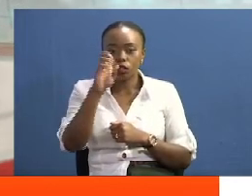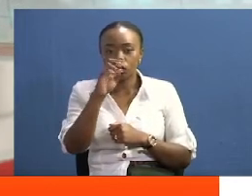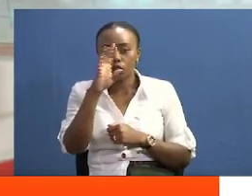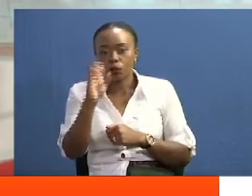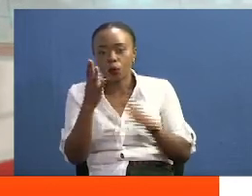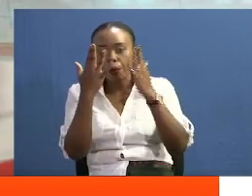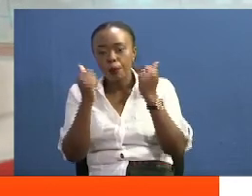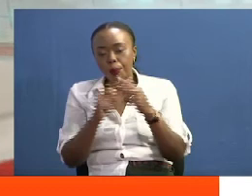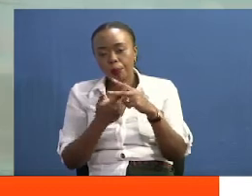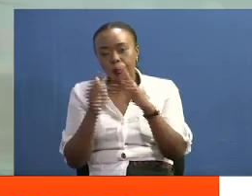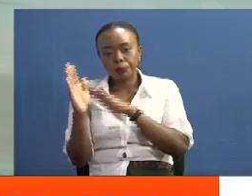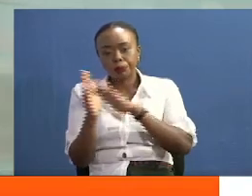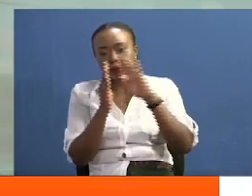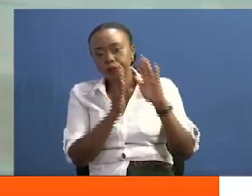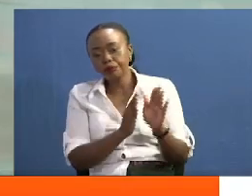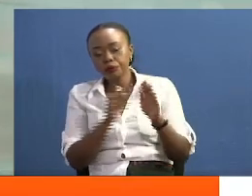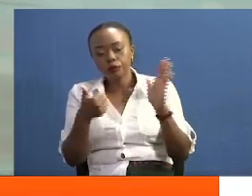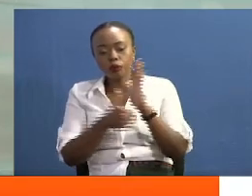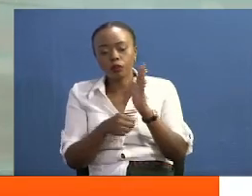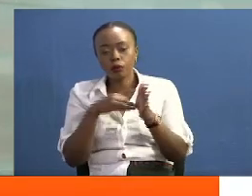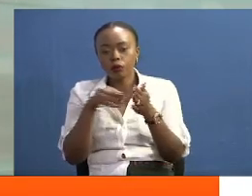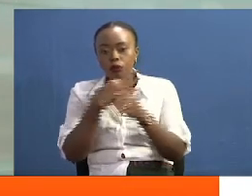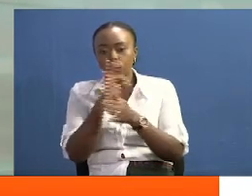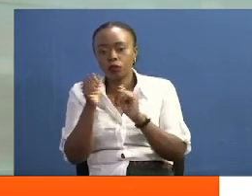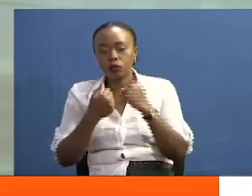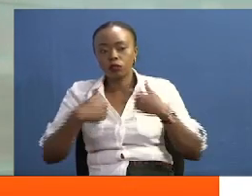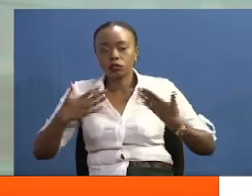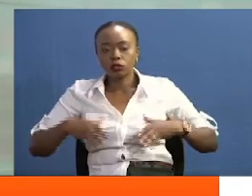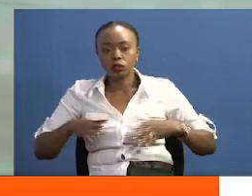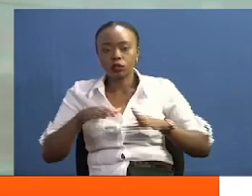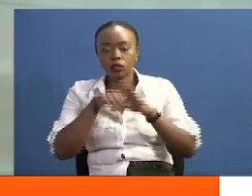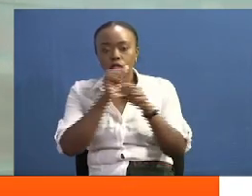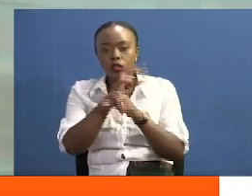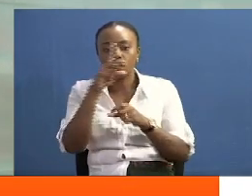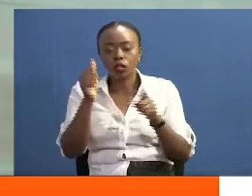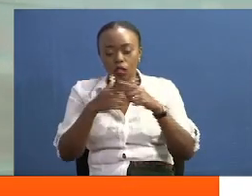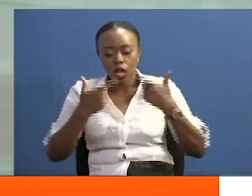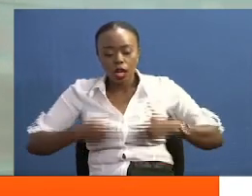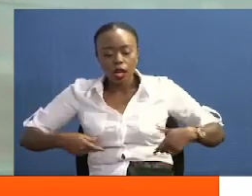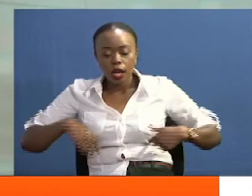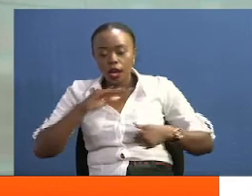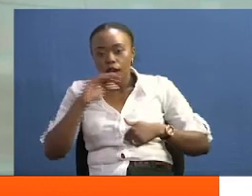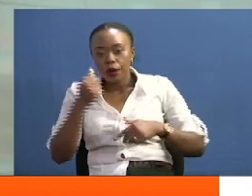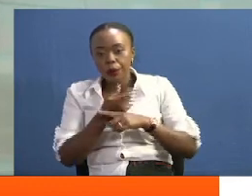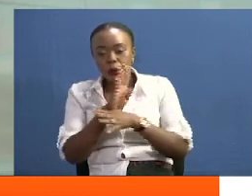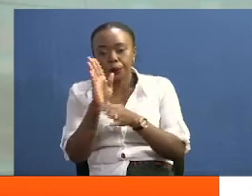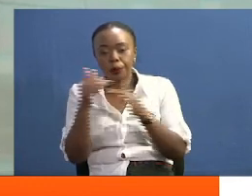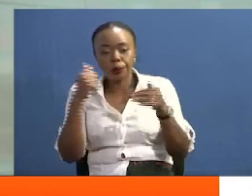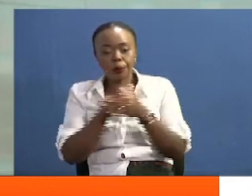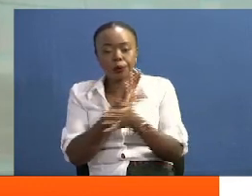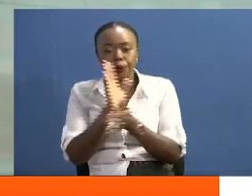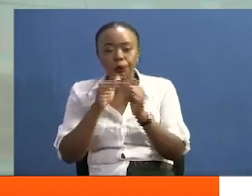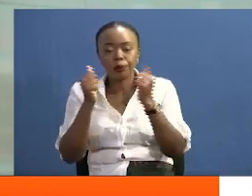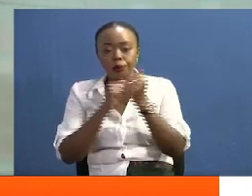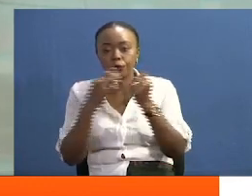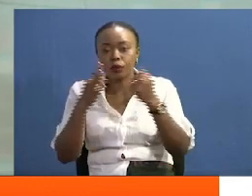www.kutv.co.ke. Na tunaanza na taarifa kuwa suluhu ya mzozo kati ya jamii za Elchamus na Pokot katika kaunti ya Baringo ilibuniwa